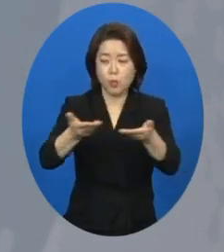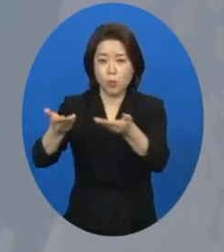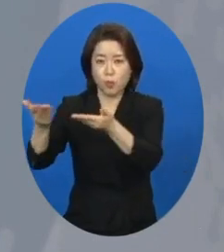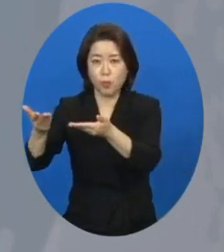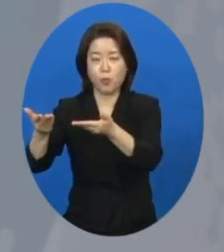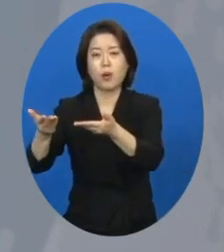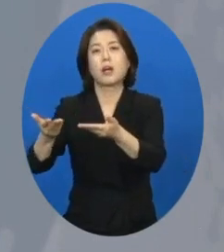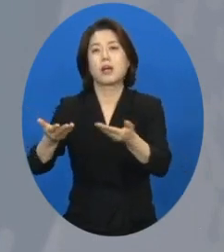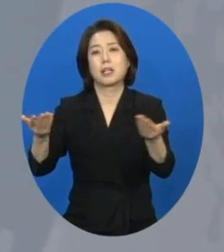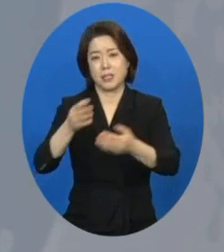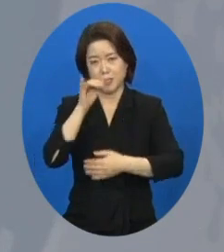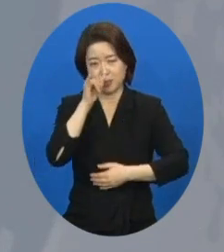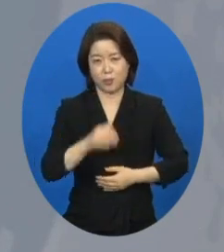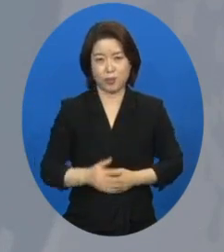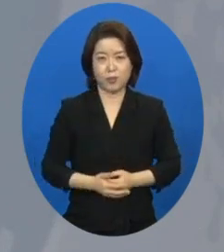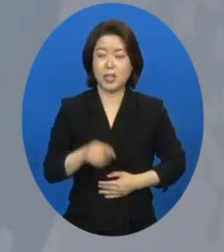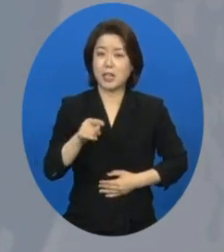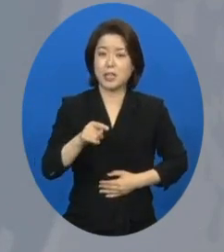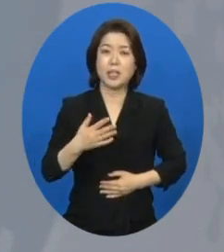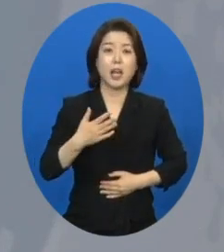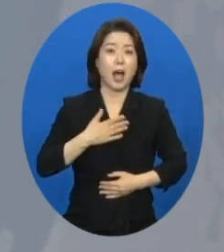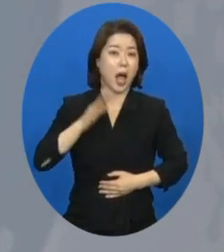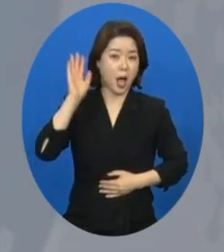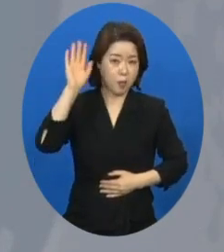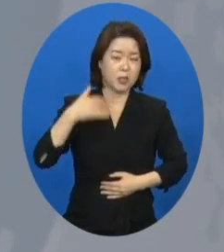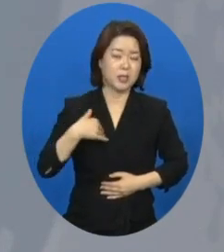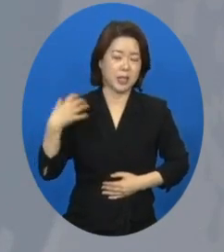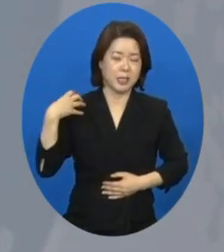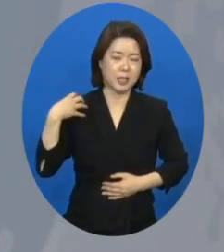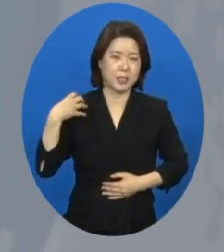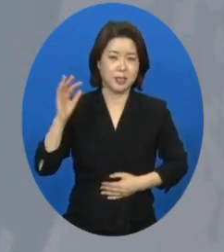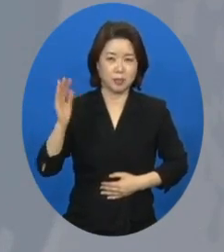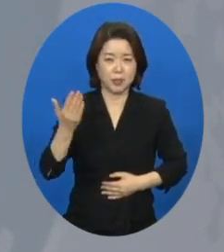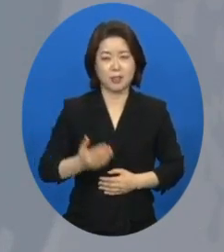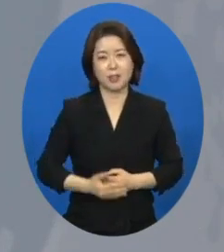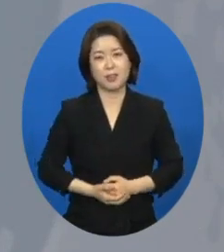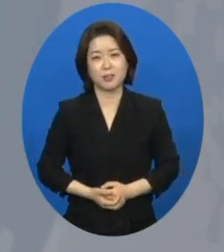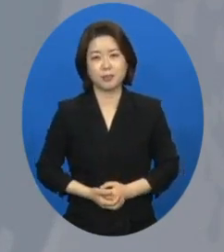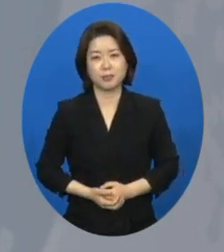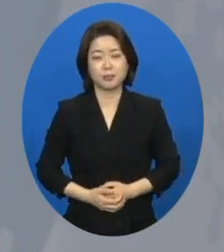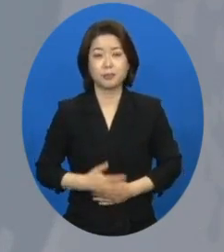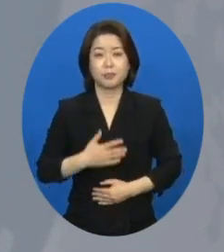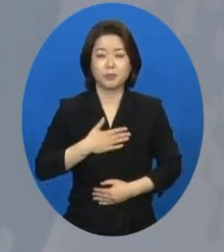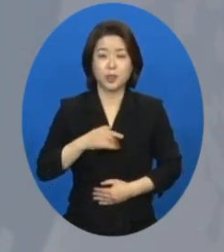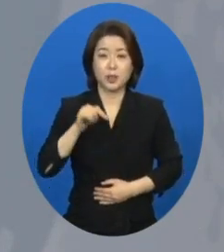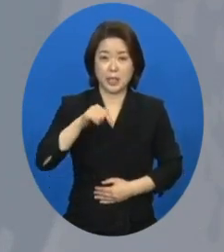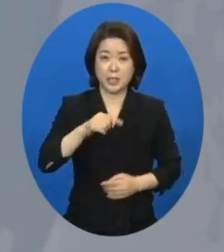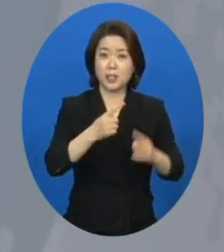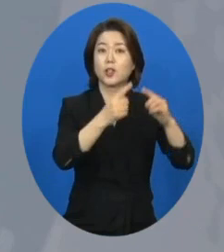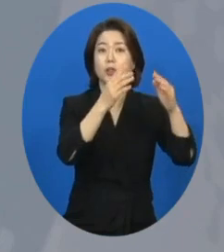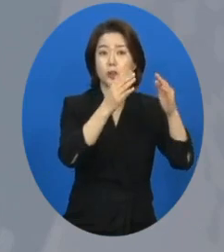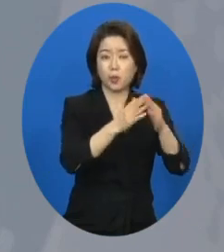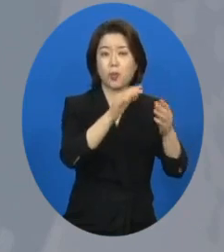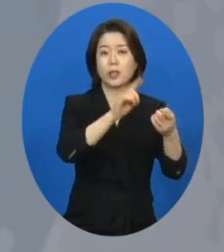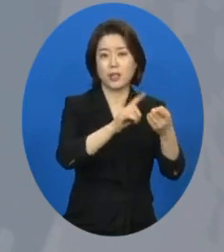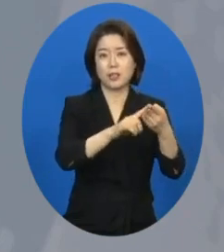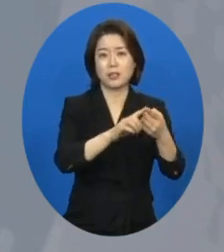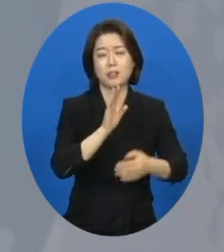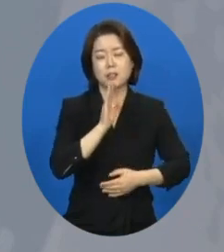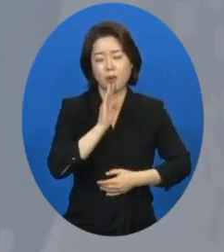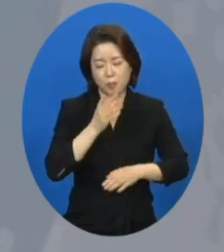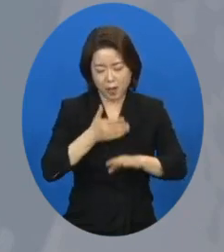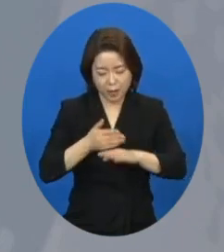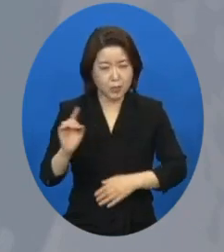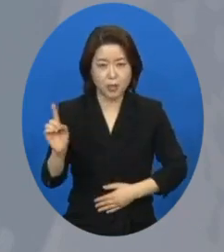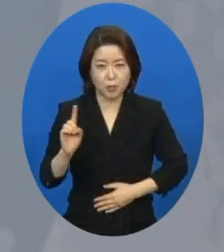됩니다. 이제 앞으로 이것이 제 사역이 되겠어요. 저는 선한목자교회에 대해서 참 감사한